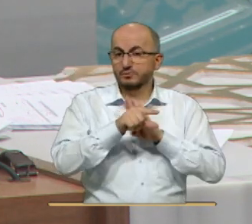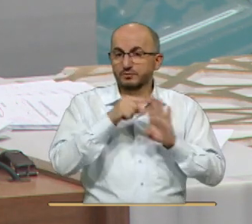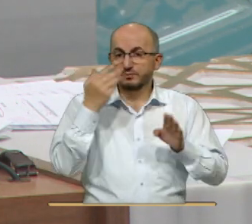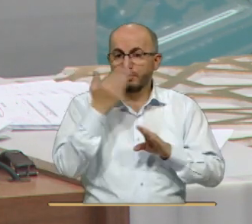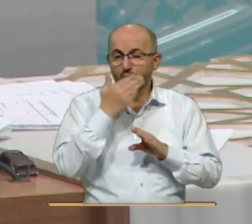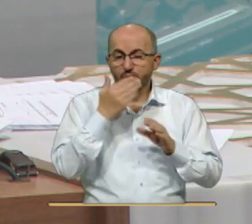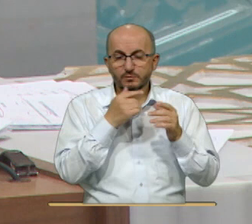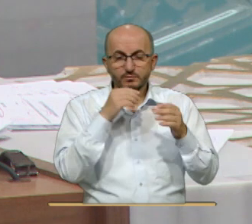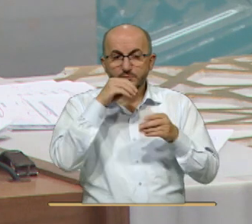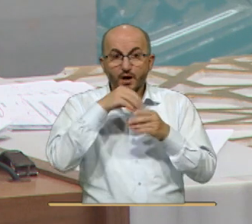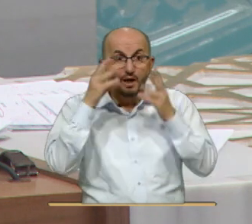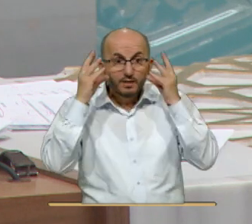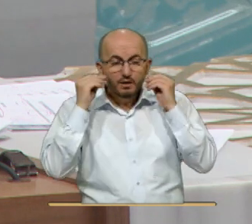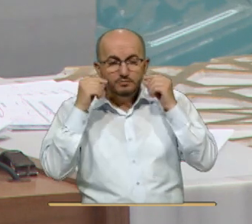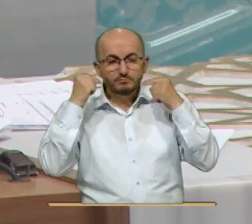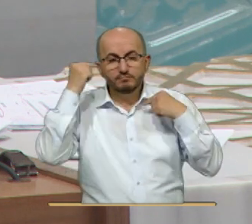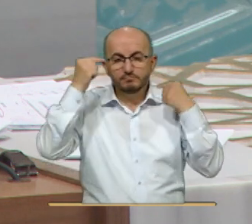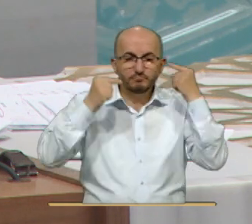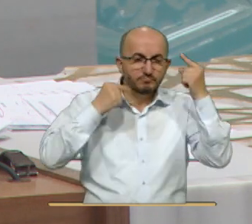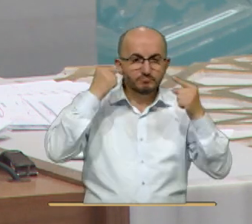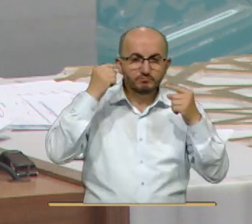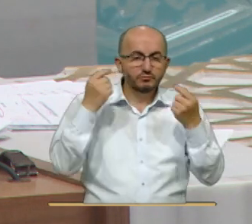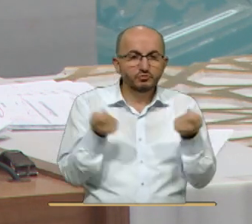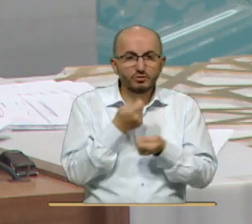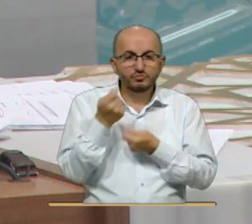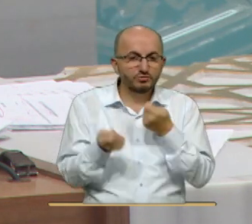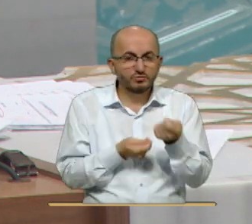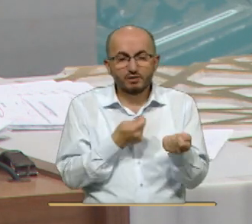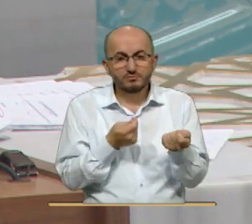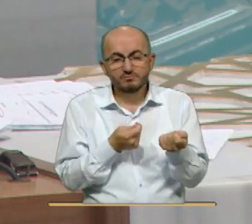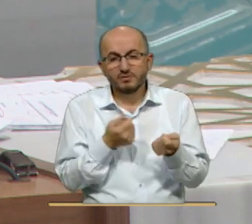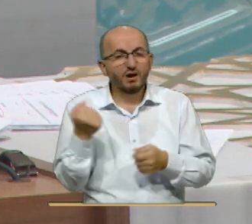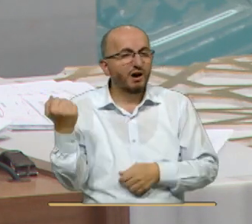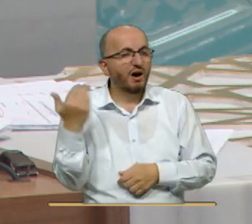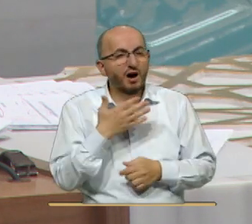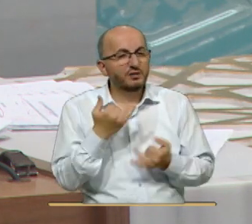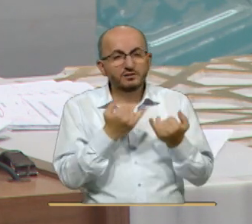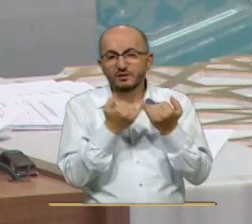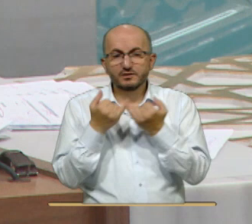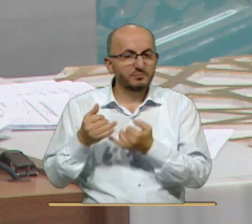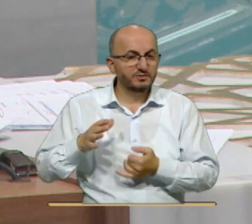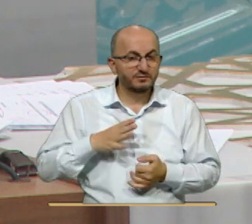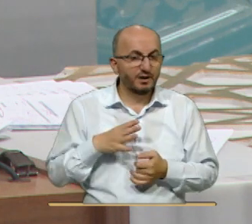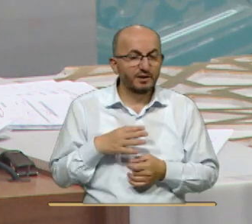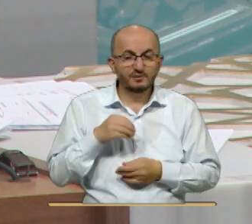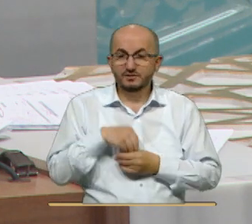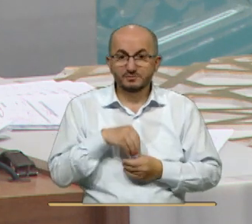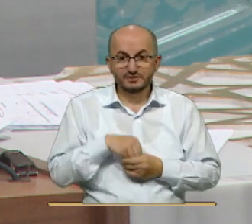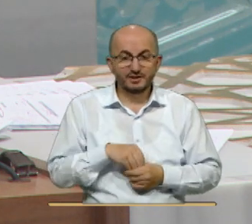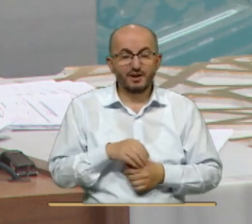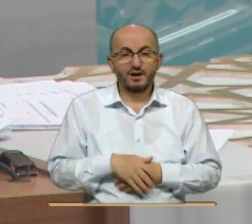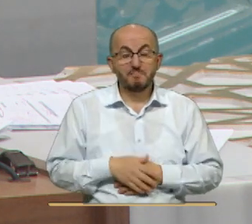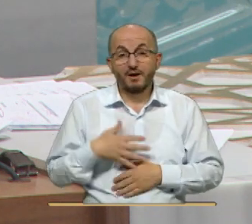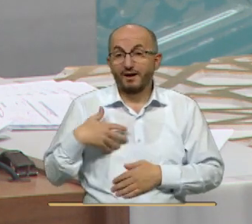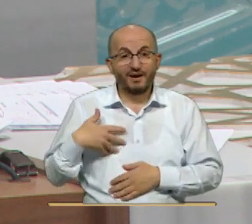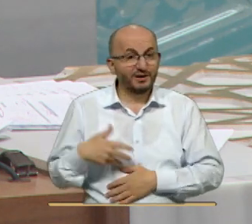okuyup üzerinde düşünen, anlamaya çalışan kaç tane kardeşimiz var aranızda? Ben